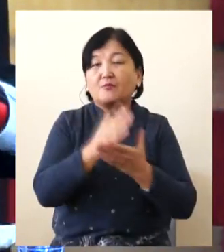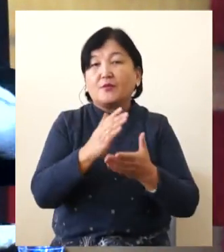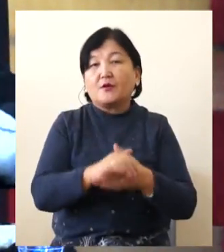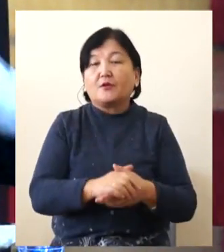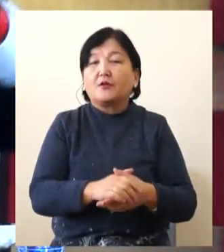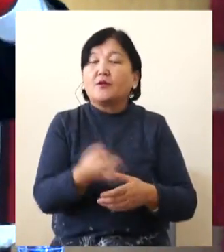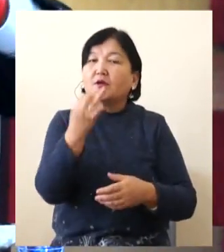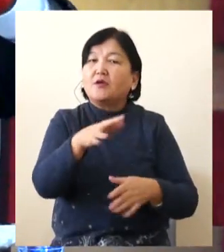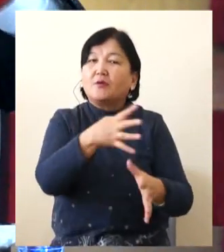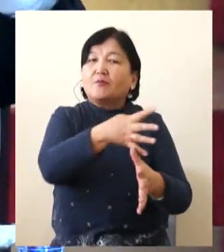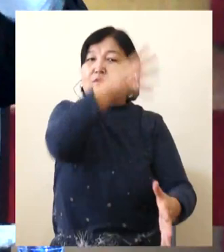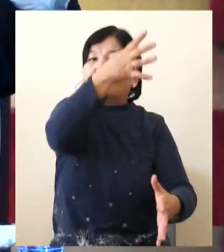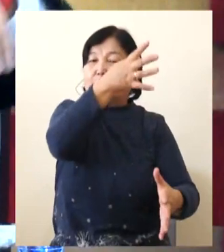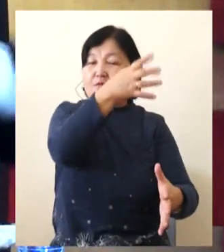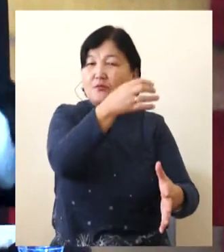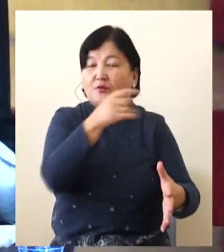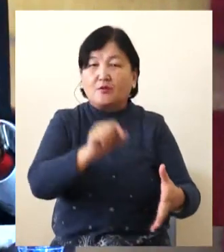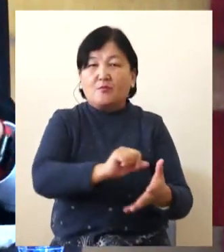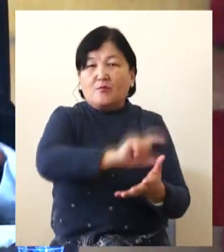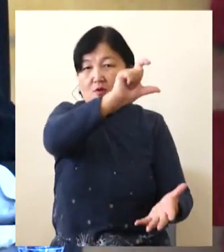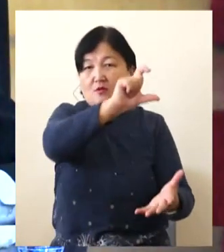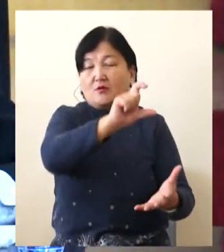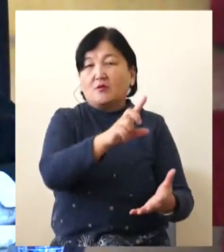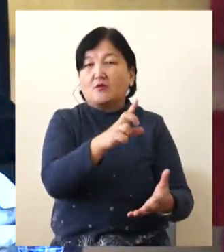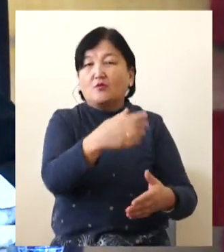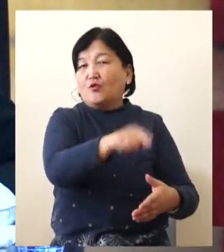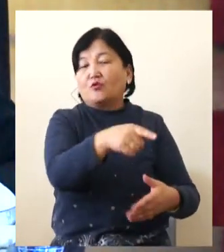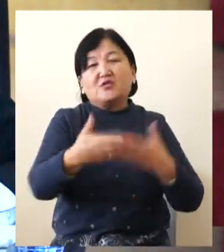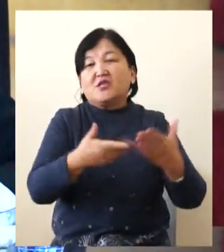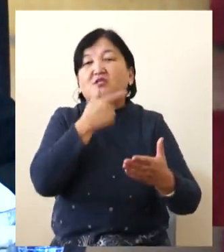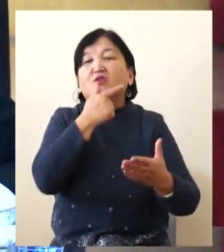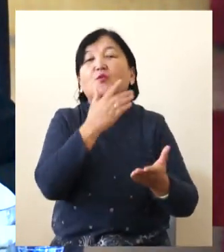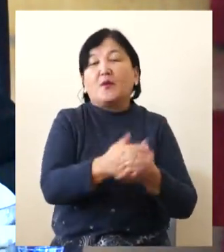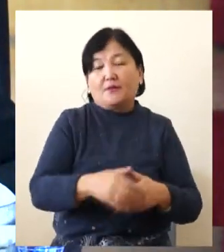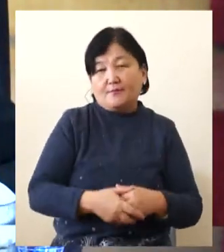их хэмжээний хөрөнгийг бетон байшин болгоод тавьдсан хүн ашиг зарж чадлаггүй.